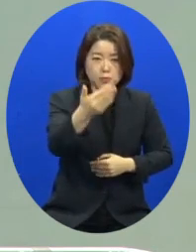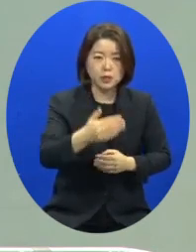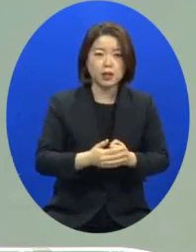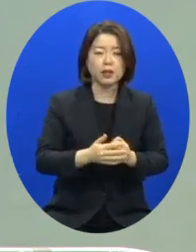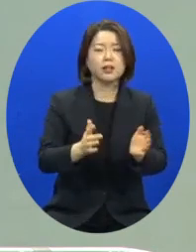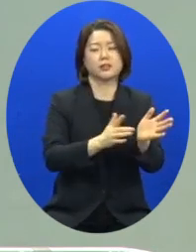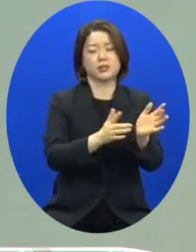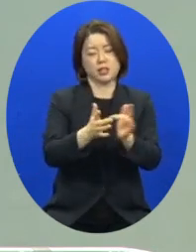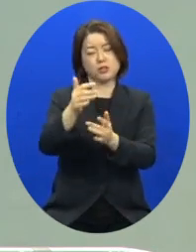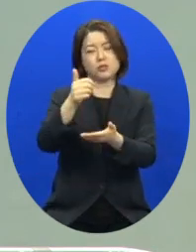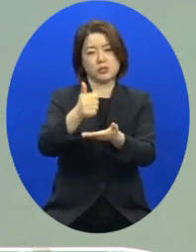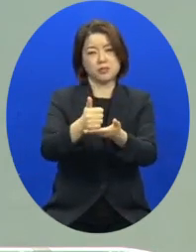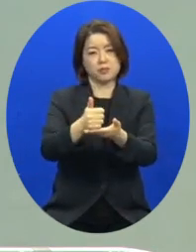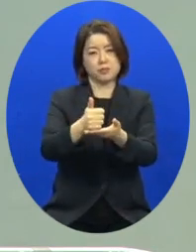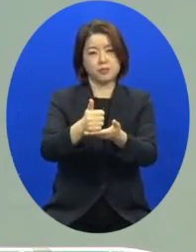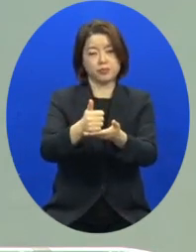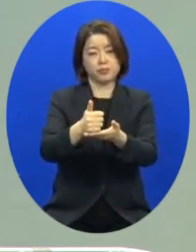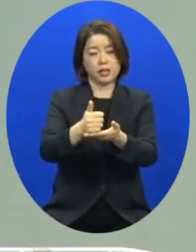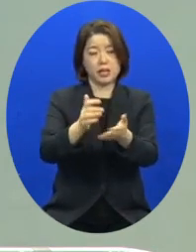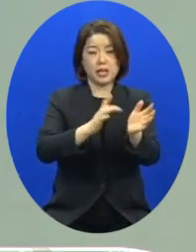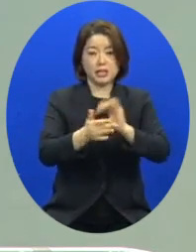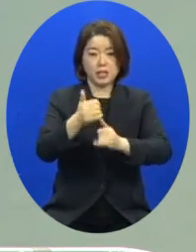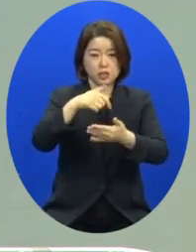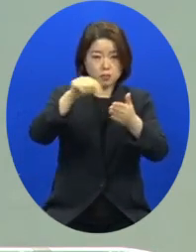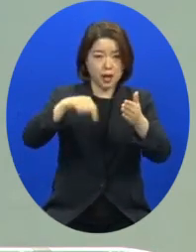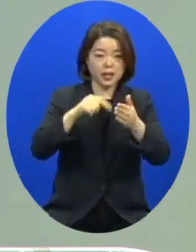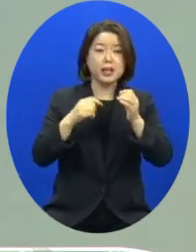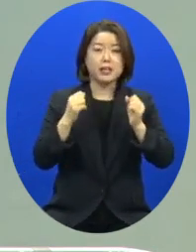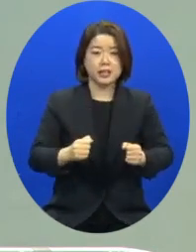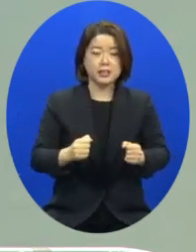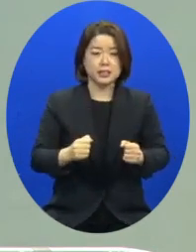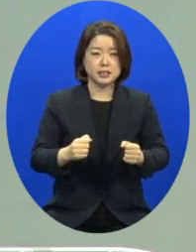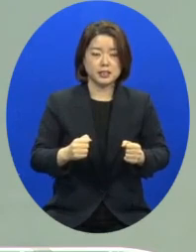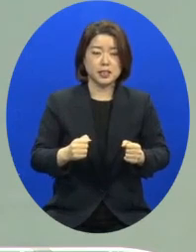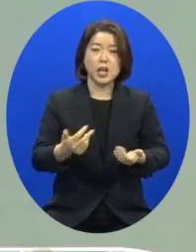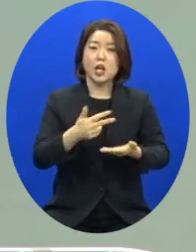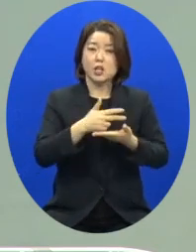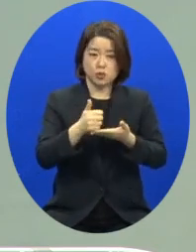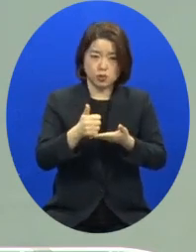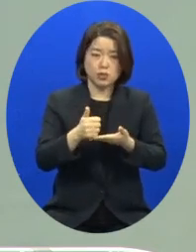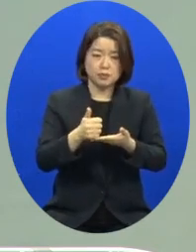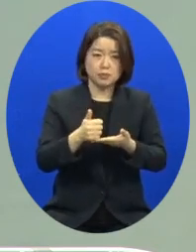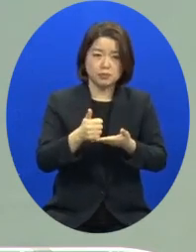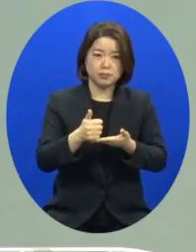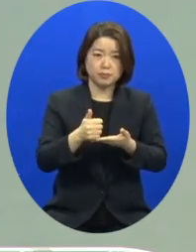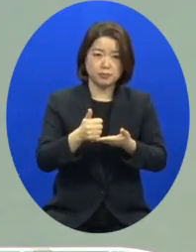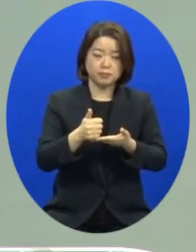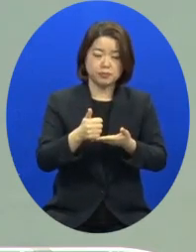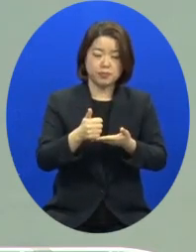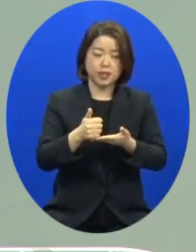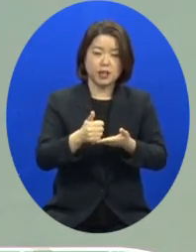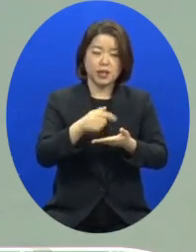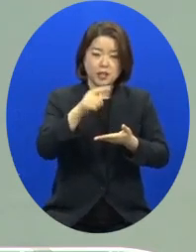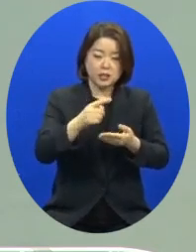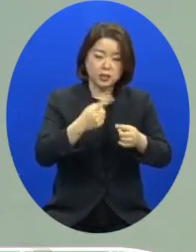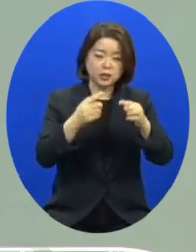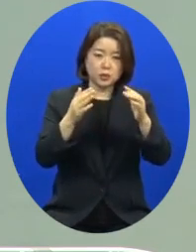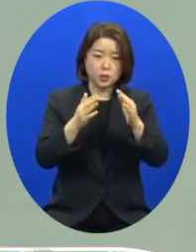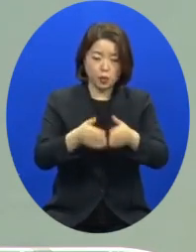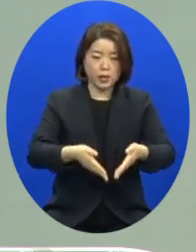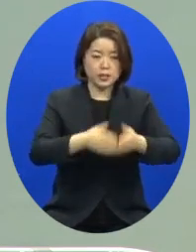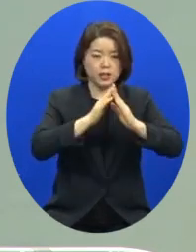예수님이셨어요. 그분 안에 계신 주님, 주님이 교회를 세워나가는 모든